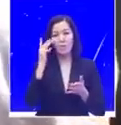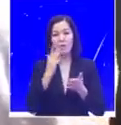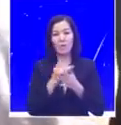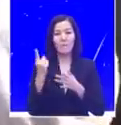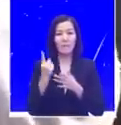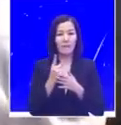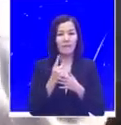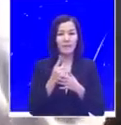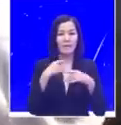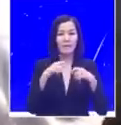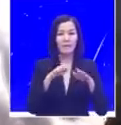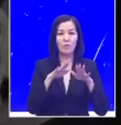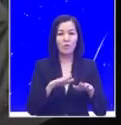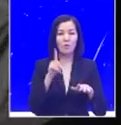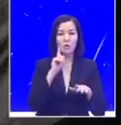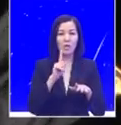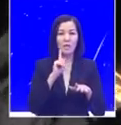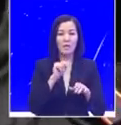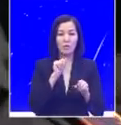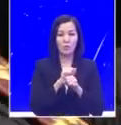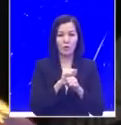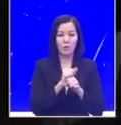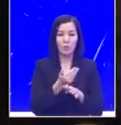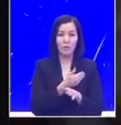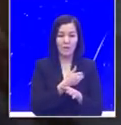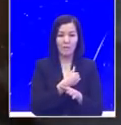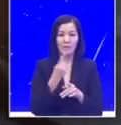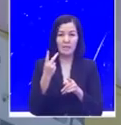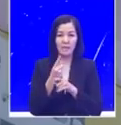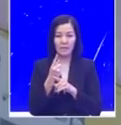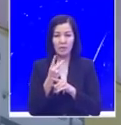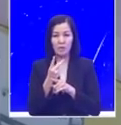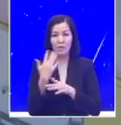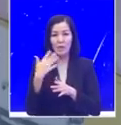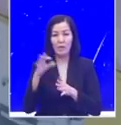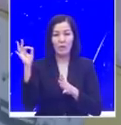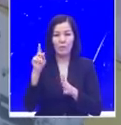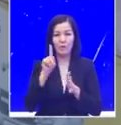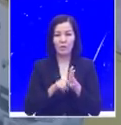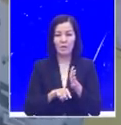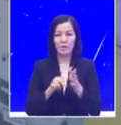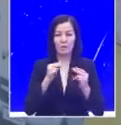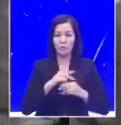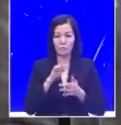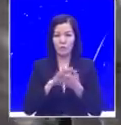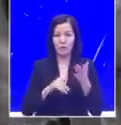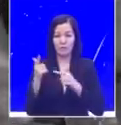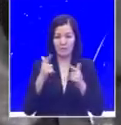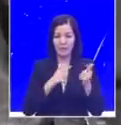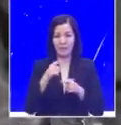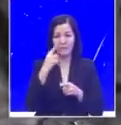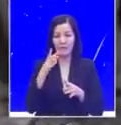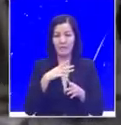Бірі сауда орындарын жауып, жалғалу бағасын тоқтатуды талап етсе, екінші тарап 50% жеңілдікпен одан әрі жұмыс істеуге дайын